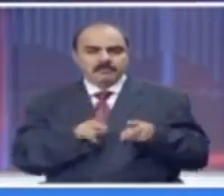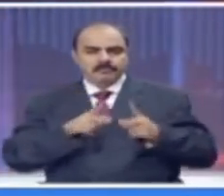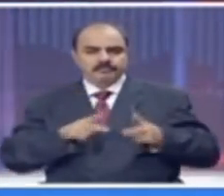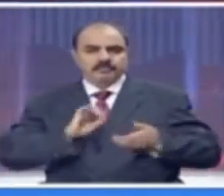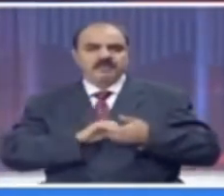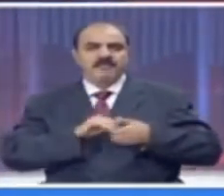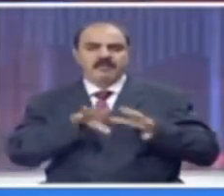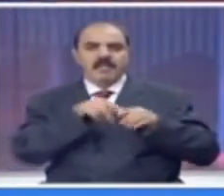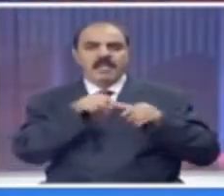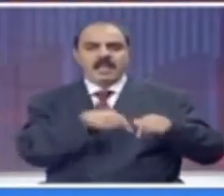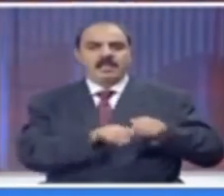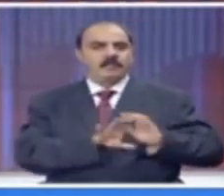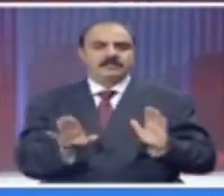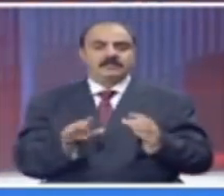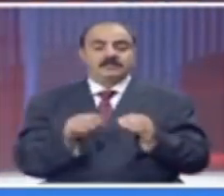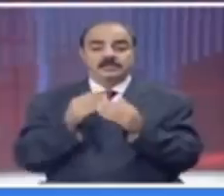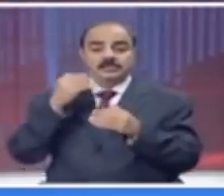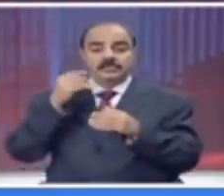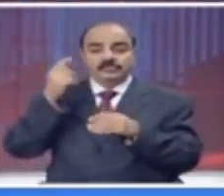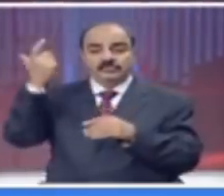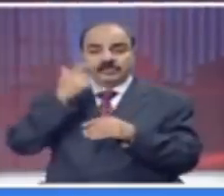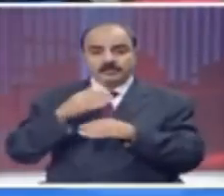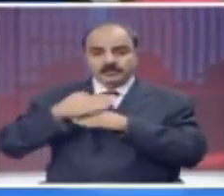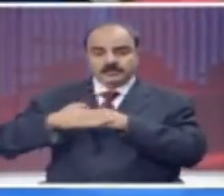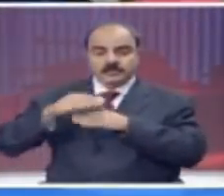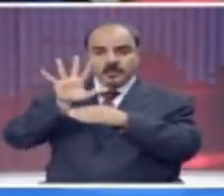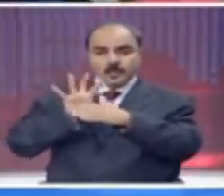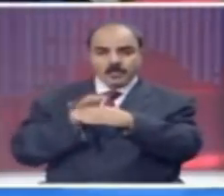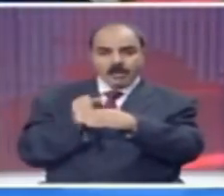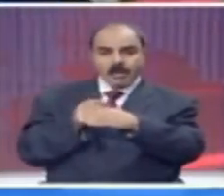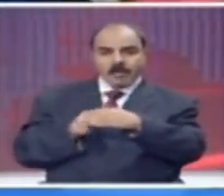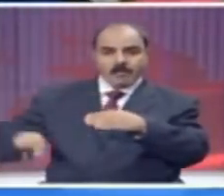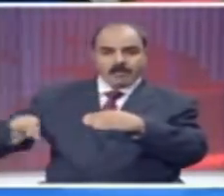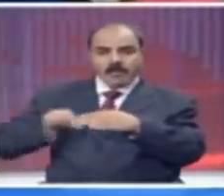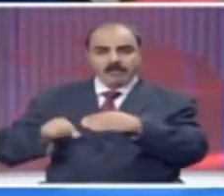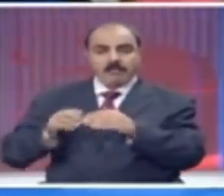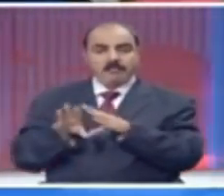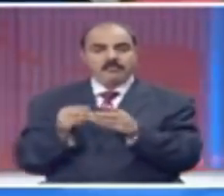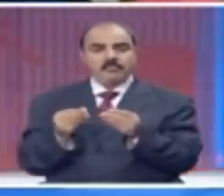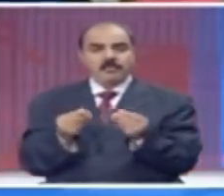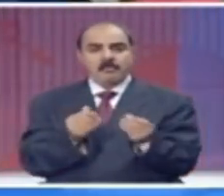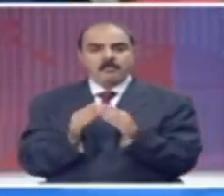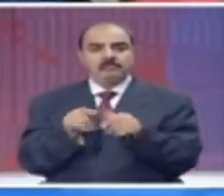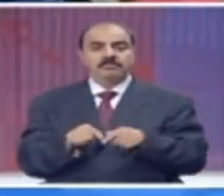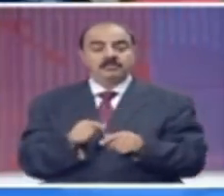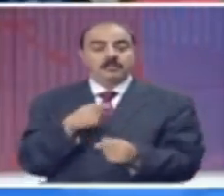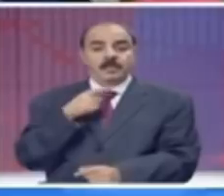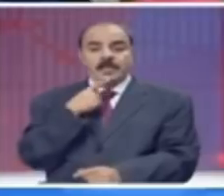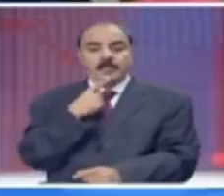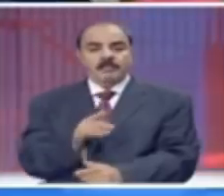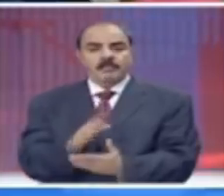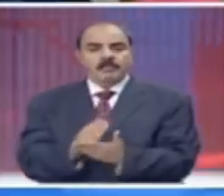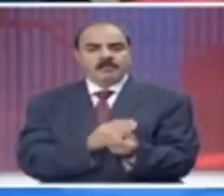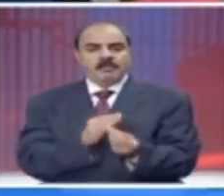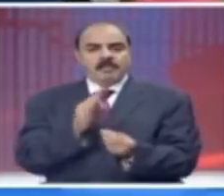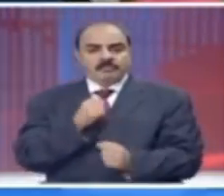تفعيلا لبروتوكول التعاون الموقع مع إحدى الشركات لإنتاج ألواح الطاقة الشمسية من الكوارترز المصري. وأكد وزير الدولة